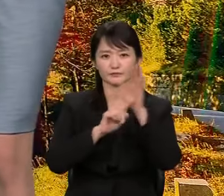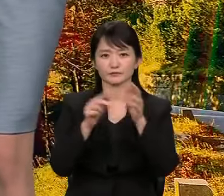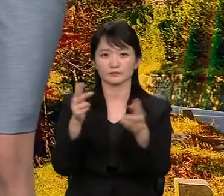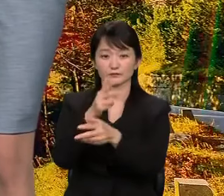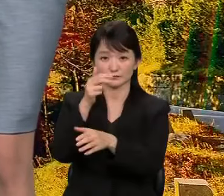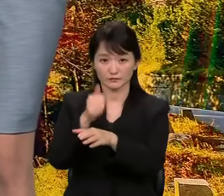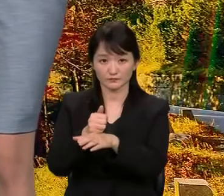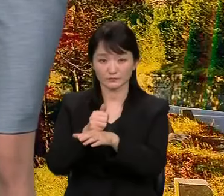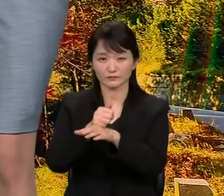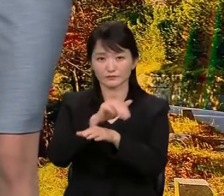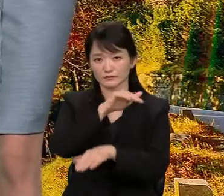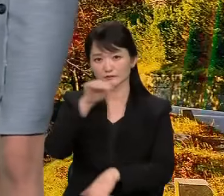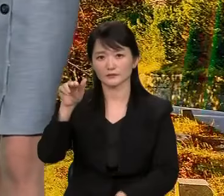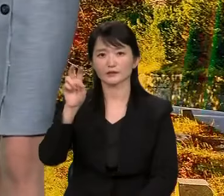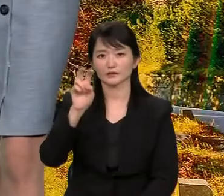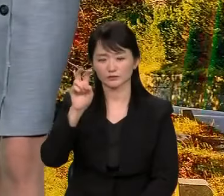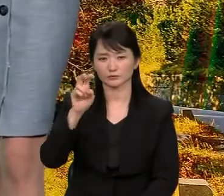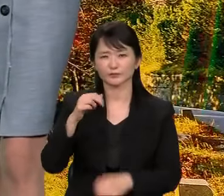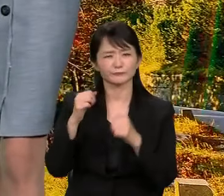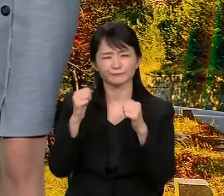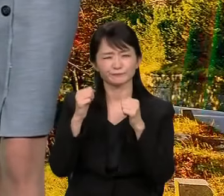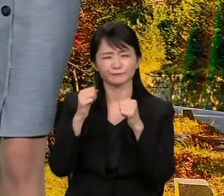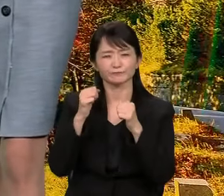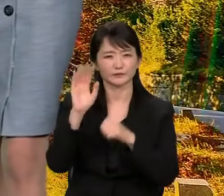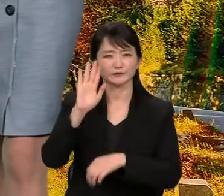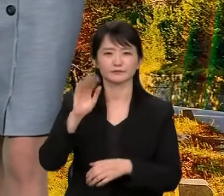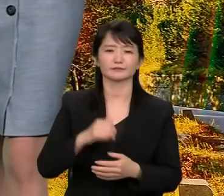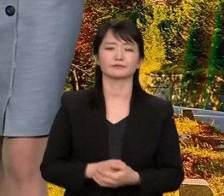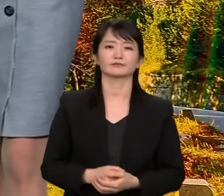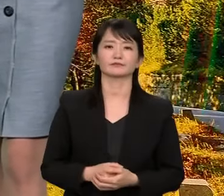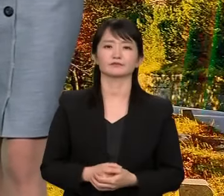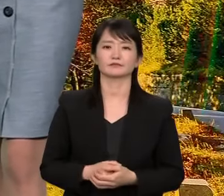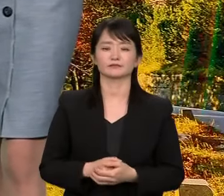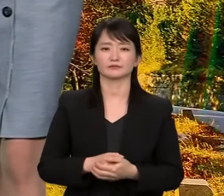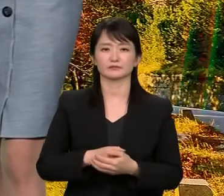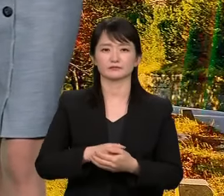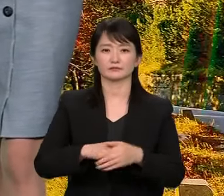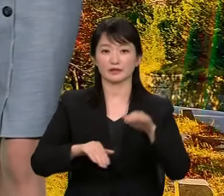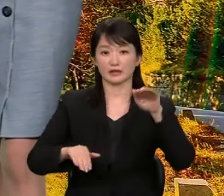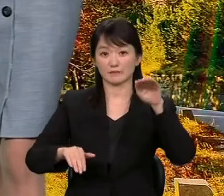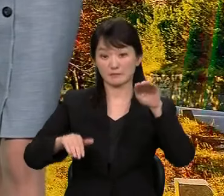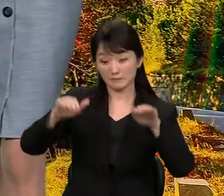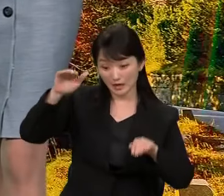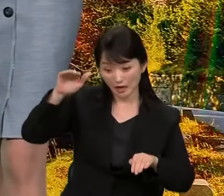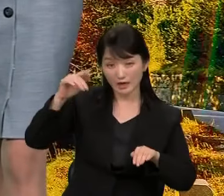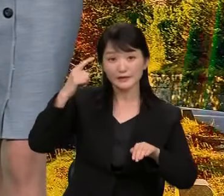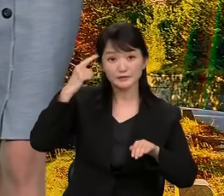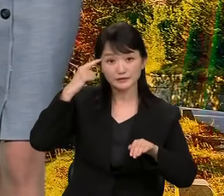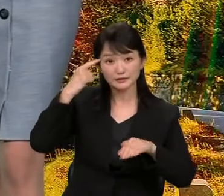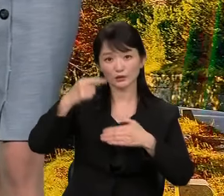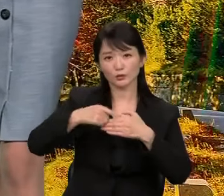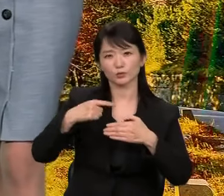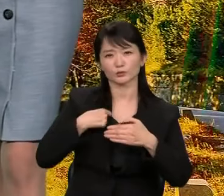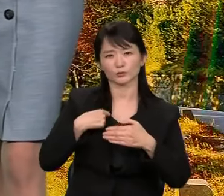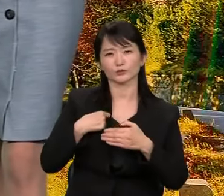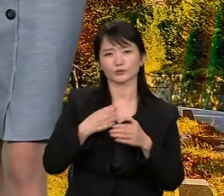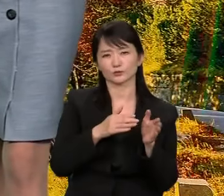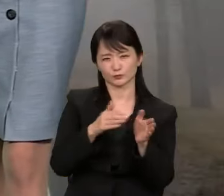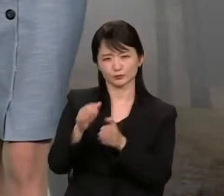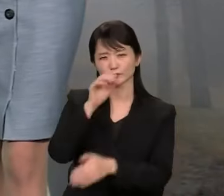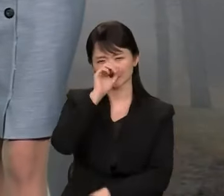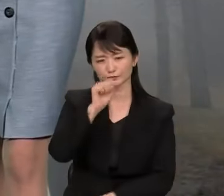내내 20도 선까지 올라 추위 걱정은 없겠습니다. 다만 크게 벌어지는 일교차를 고려해서 외투는 챙기시는 게